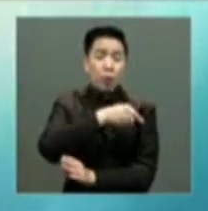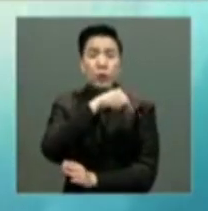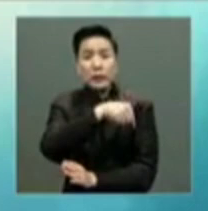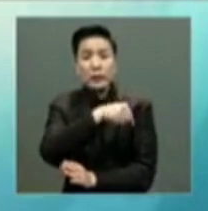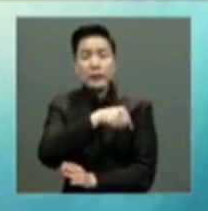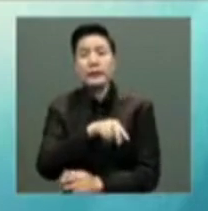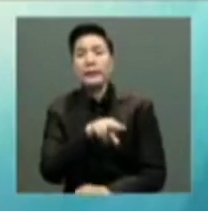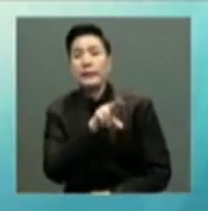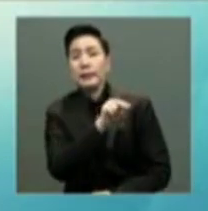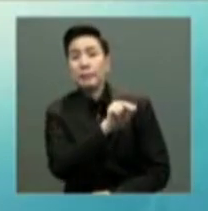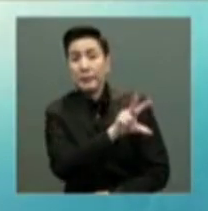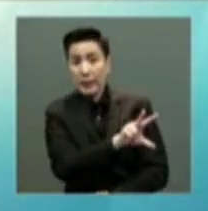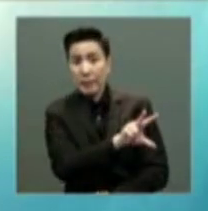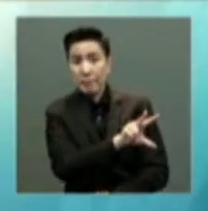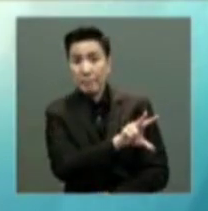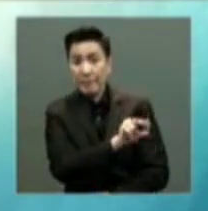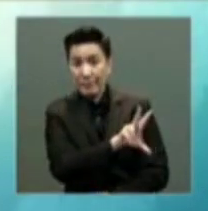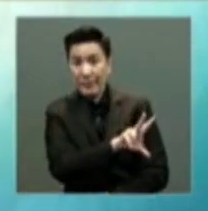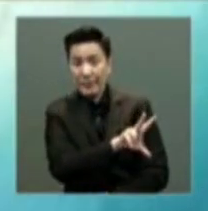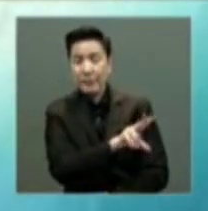เอ่อเอ่อ 33